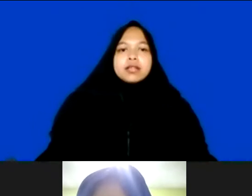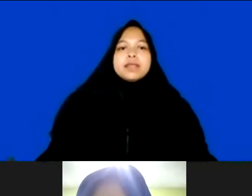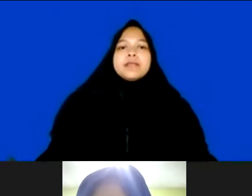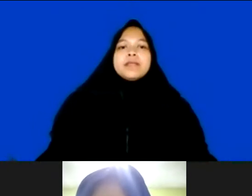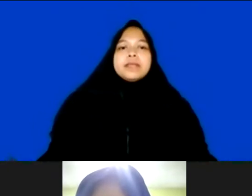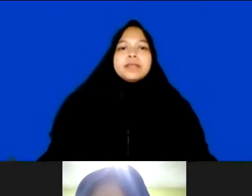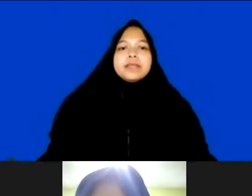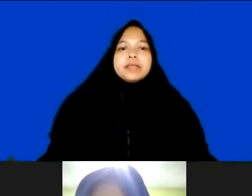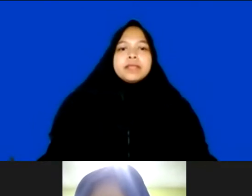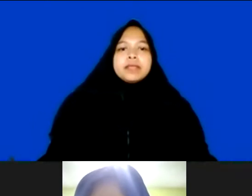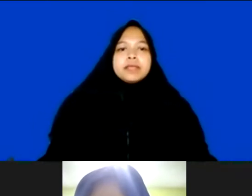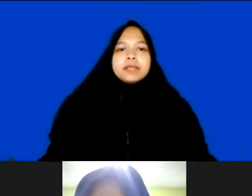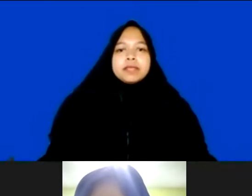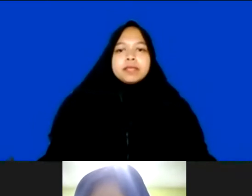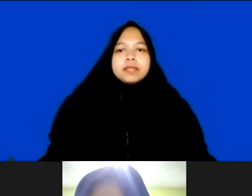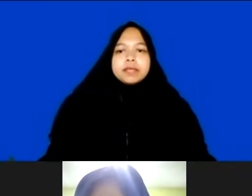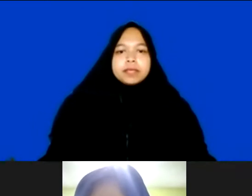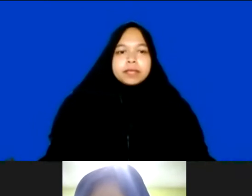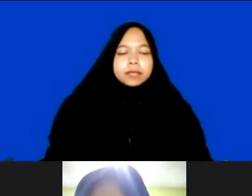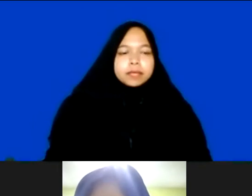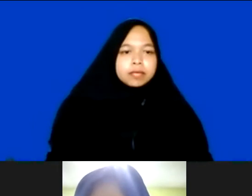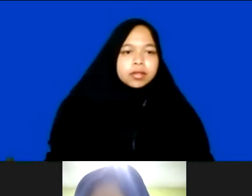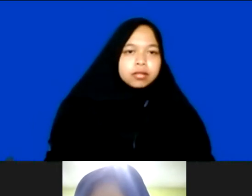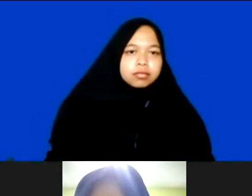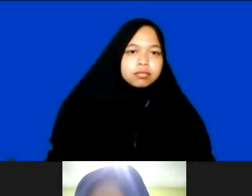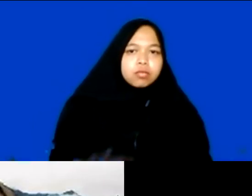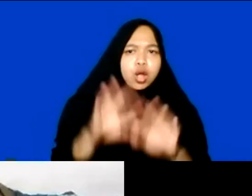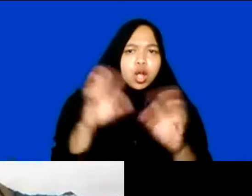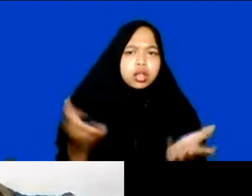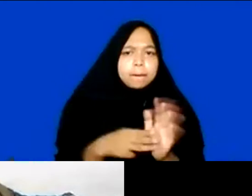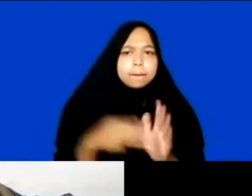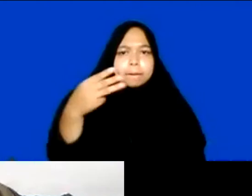di Shopee atau di mana, bisa aja. Dan aku rasa sih cepat lah kalau dari situ.